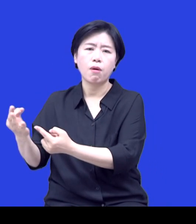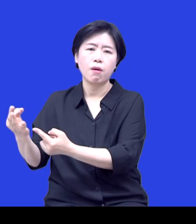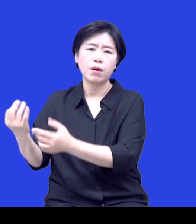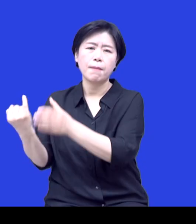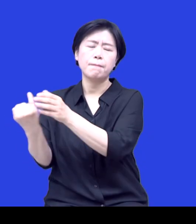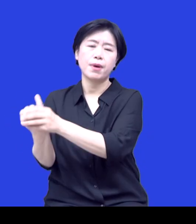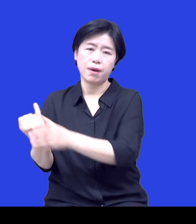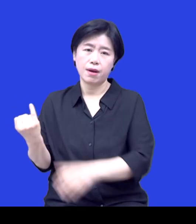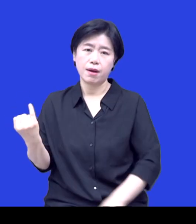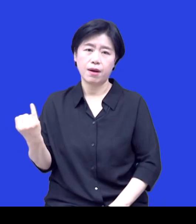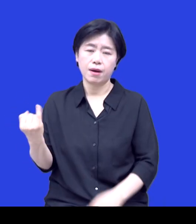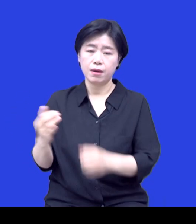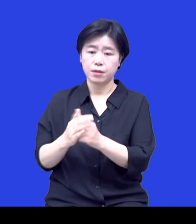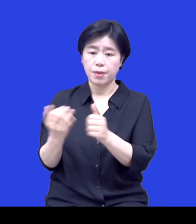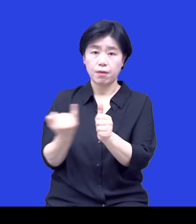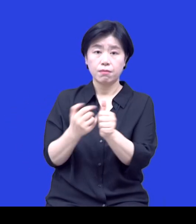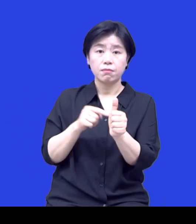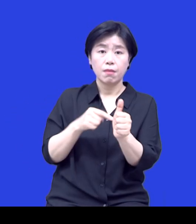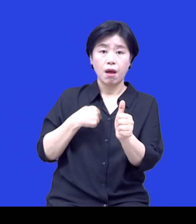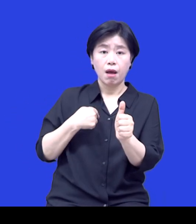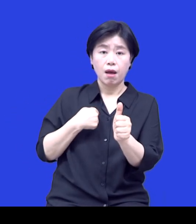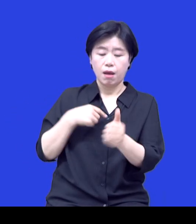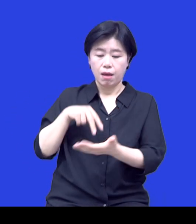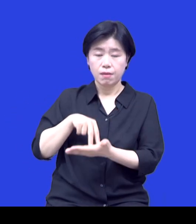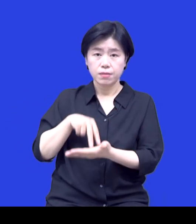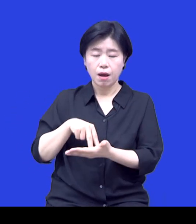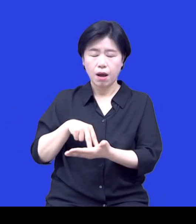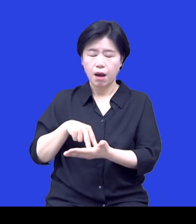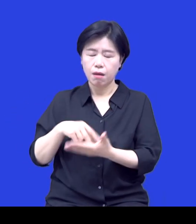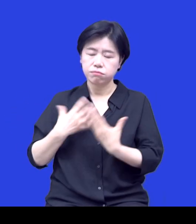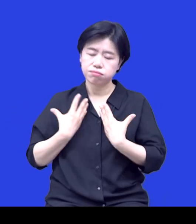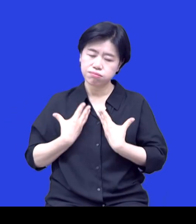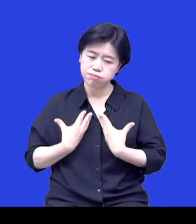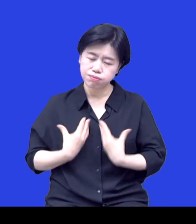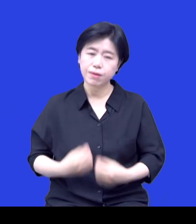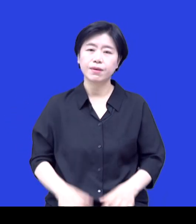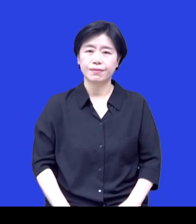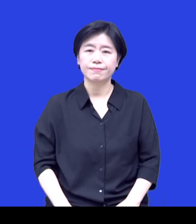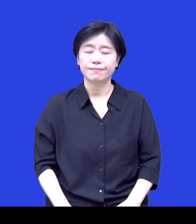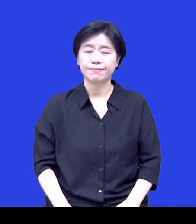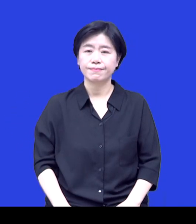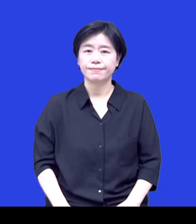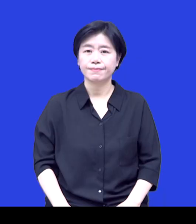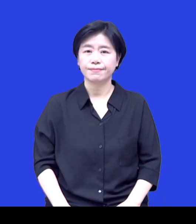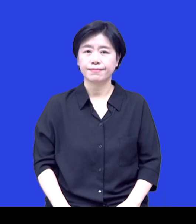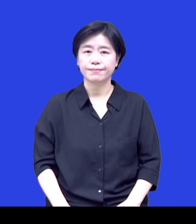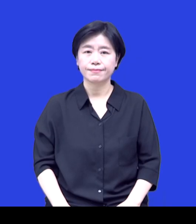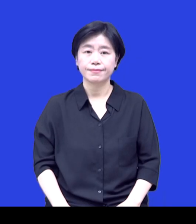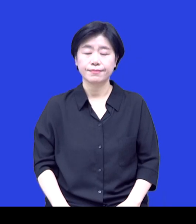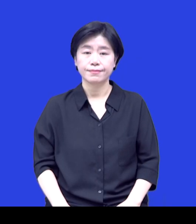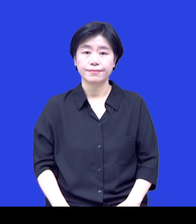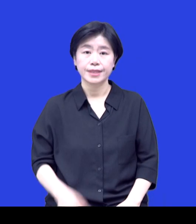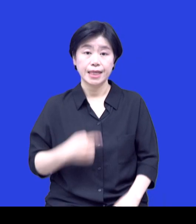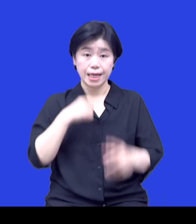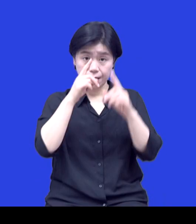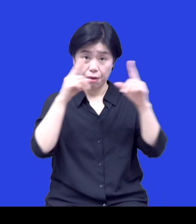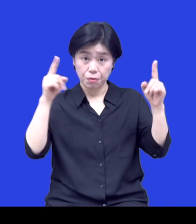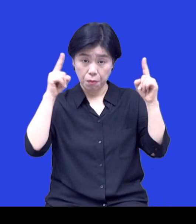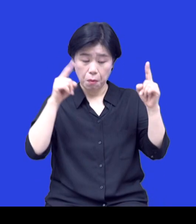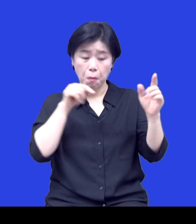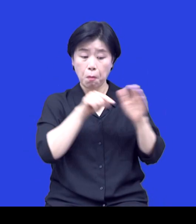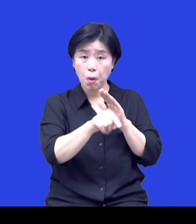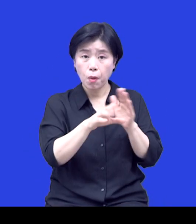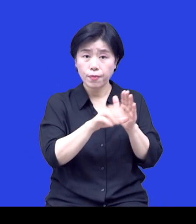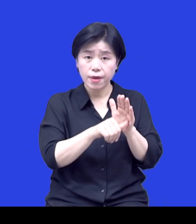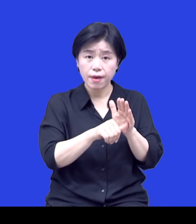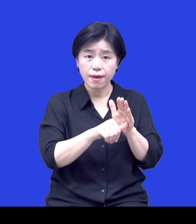얼마나 자존감이 낮았겠어요. 예. 그래가지고 플로에 가보면 이제 기도하는 가든이라고 사람들 큐티하는 조용한 가든이 있는데 나는